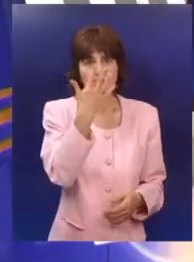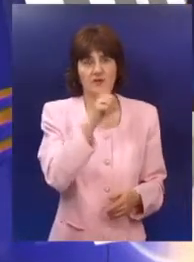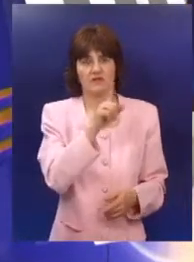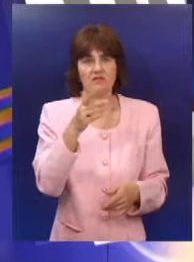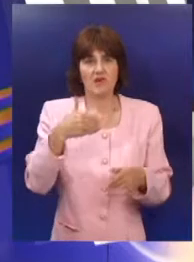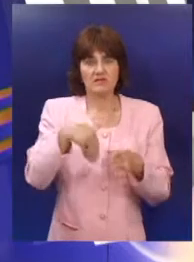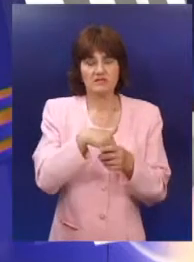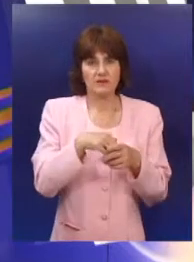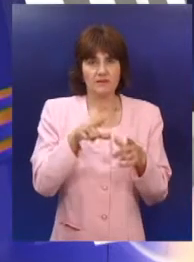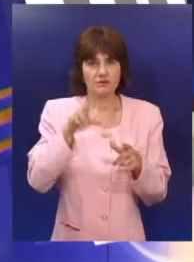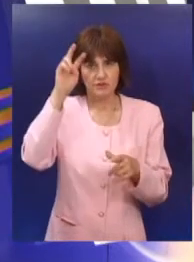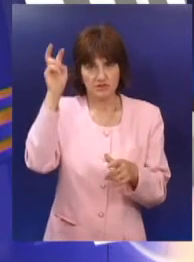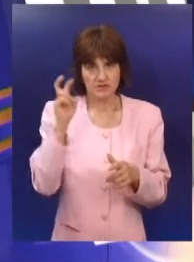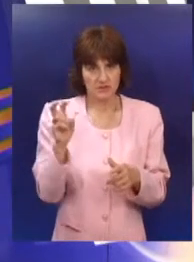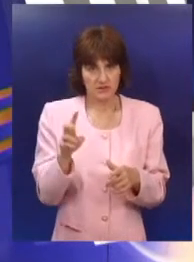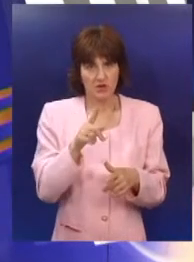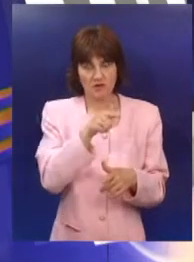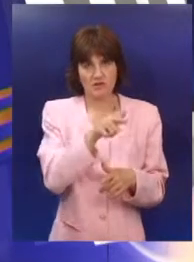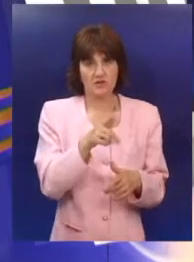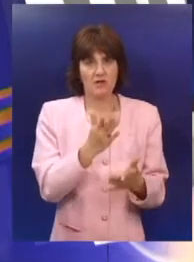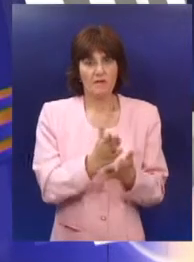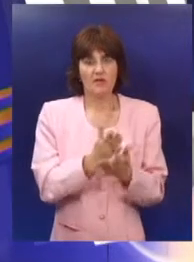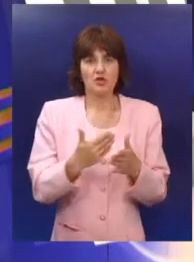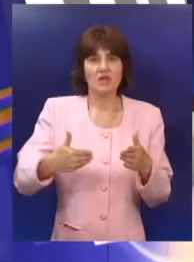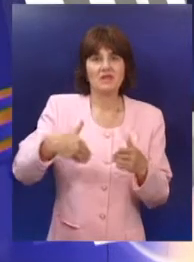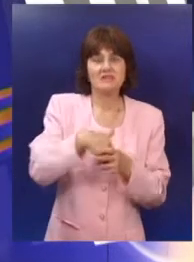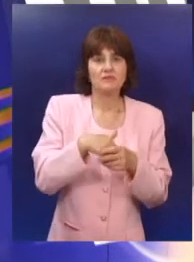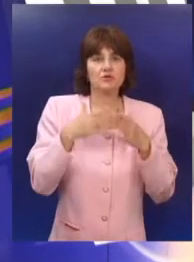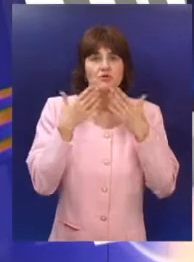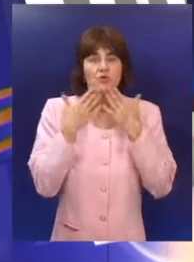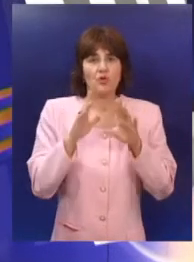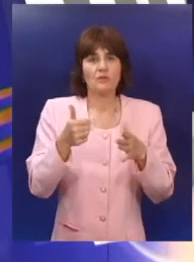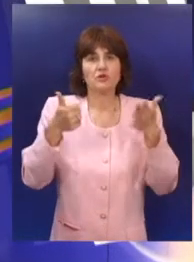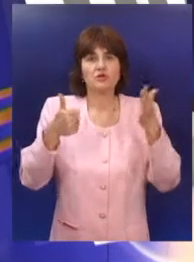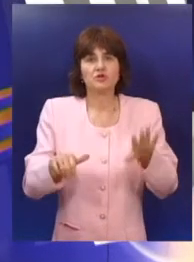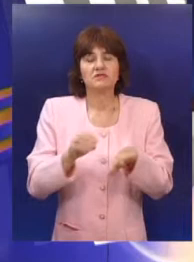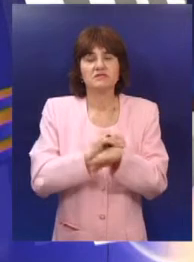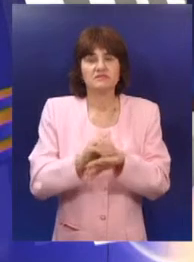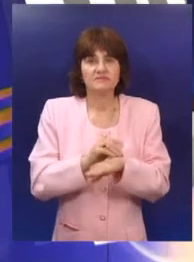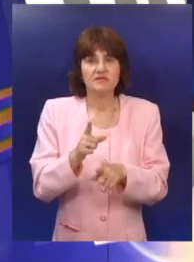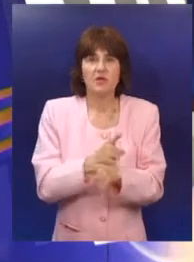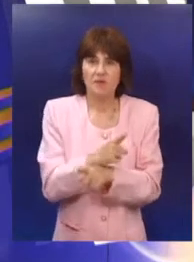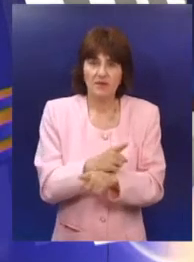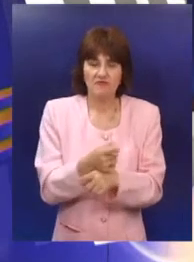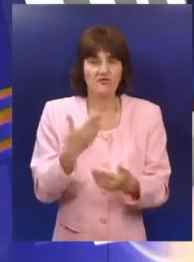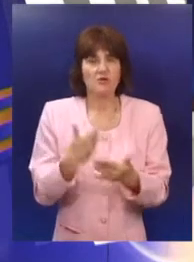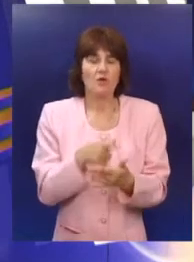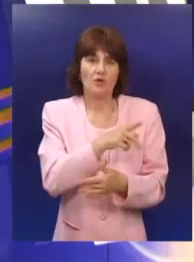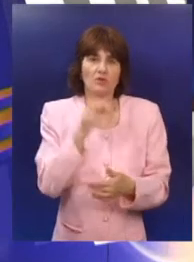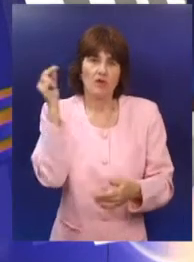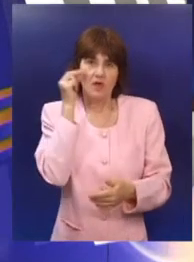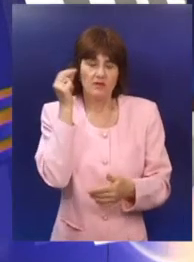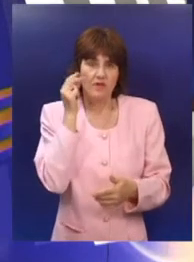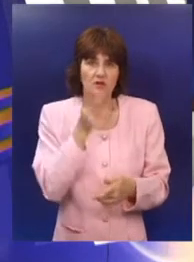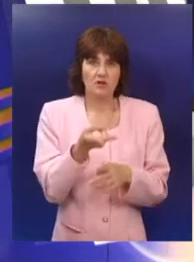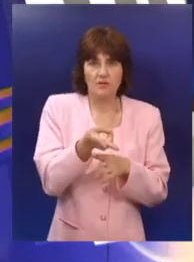35 nezaposlenih lica sa evidencije Nacionalne službe za zapošljavanje biće zaposleno na period od pola godine zahvaljujući javnim radovima u